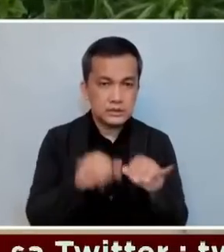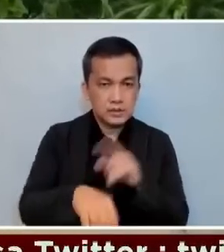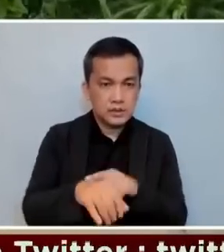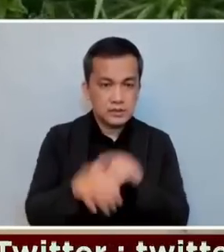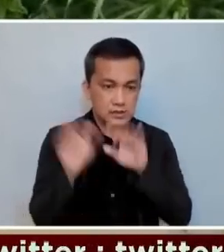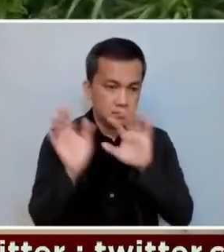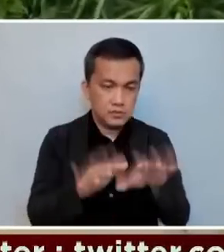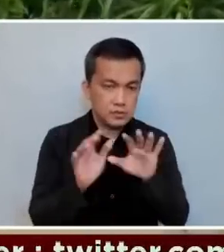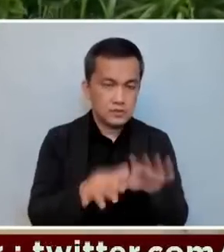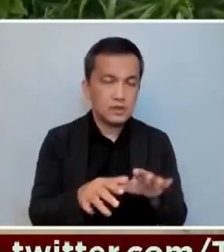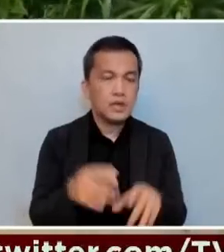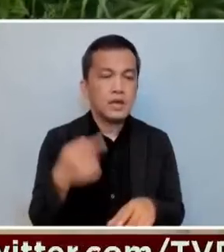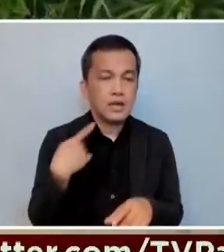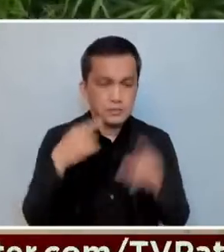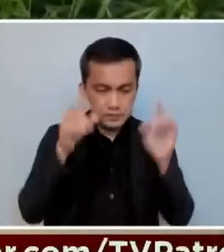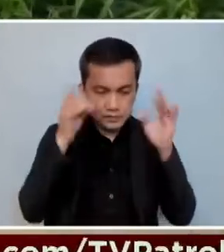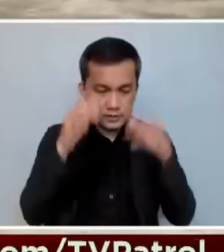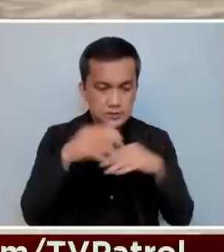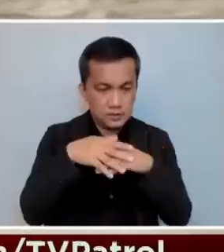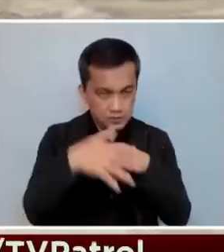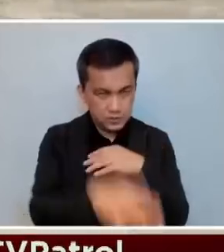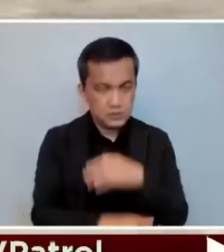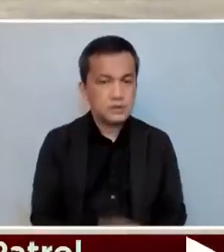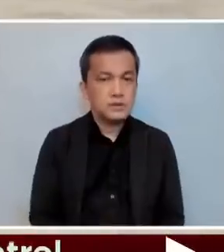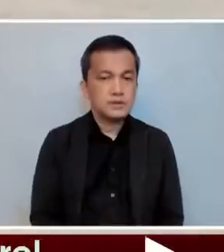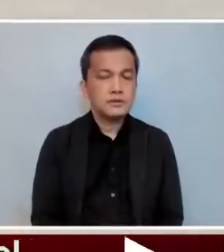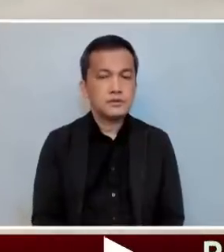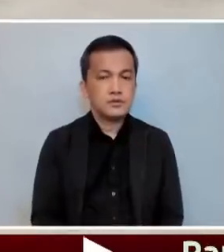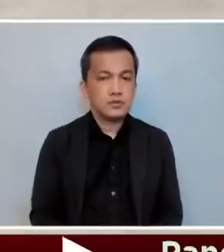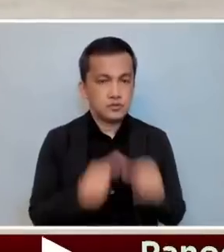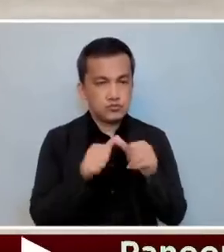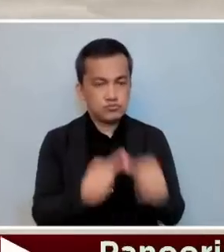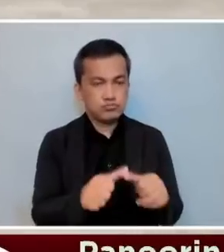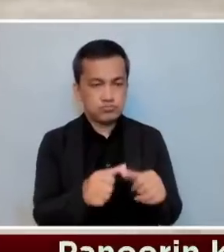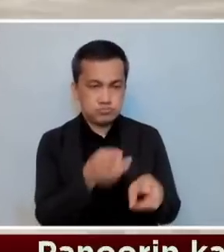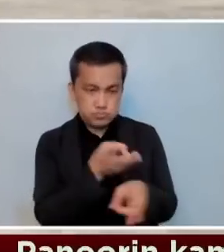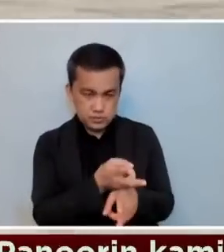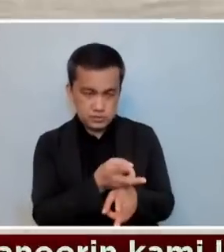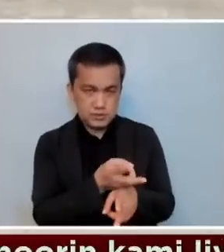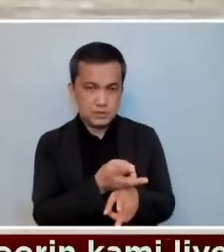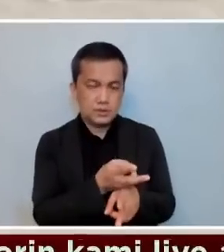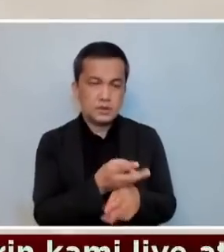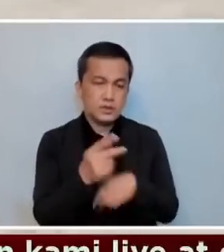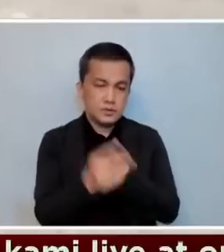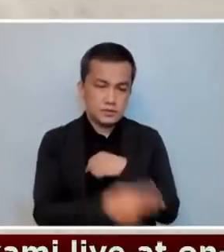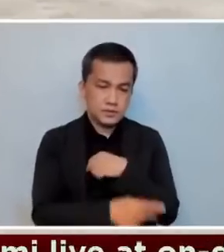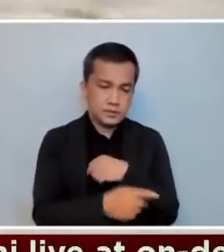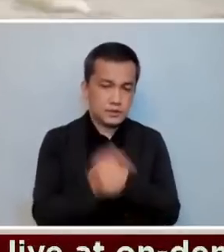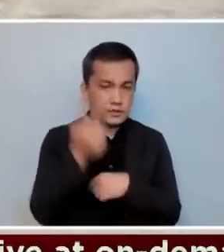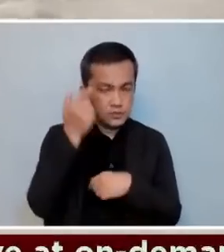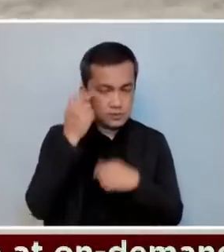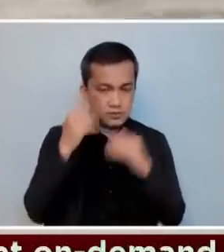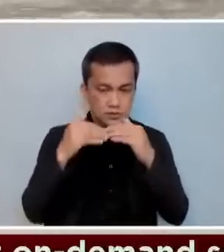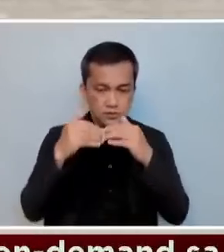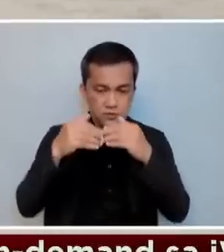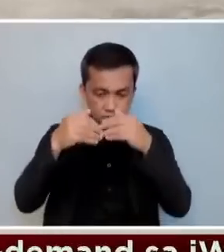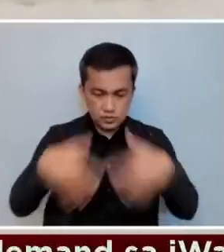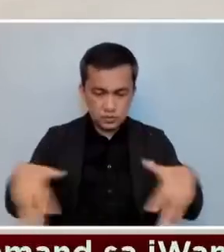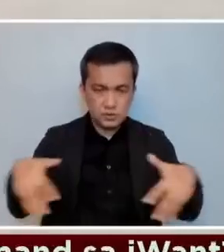So nandun pa rin yung threat ng landslide. So continuous ang kanilang monitoring from provincial government down hanggang sa